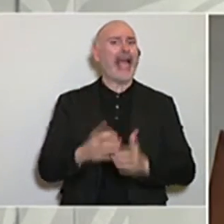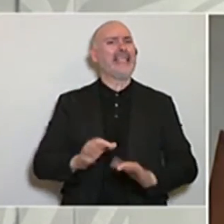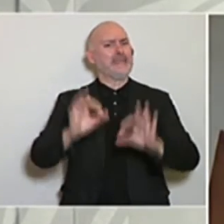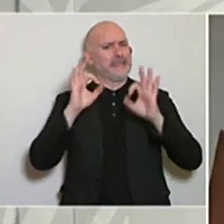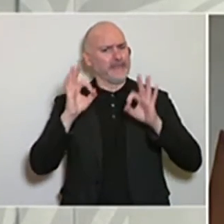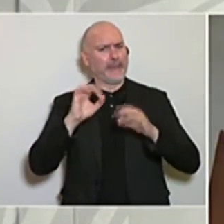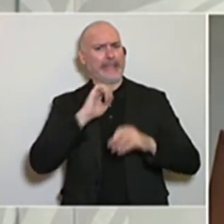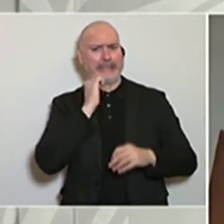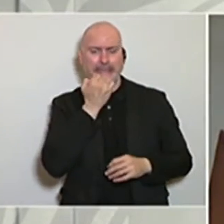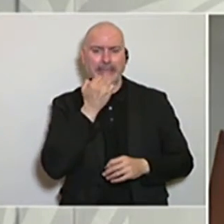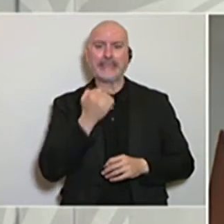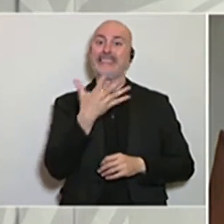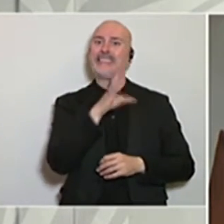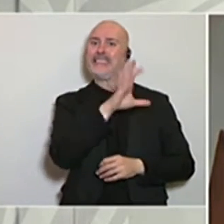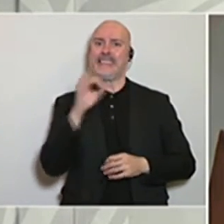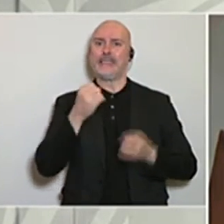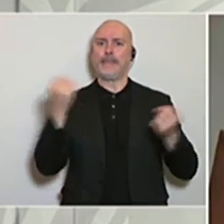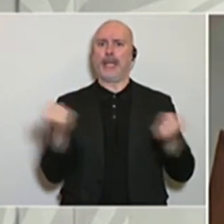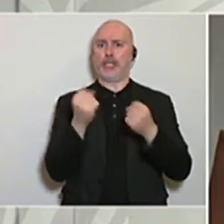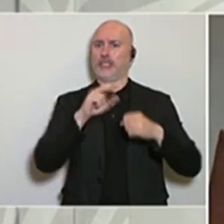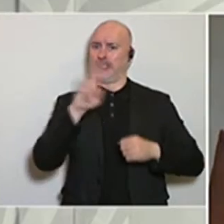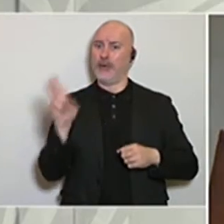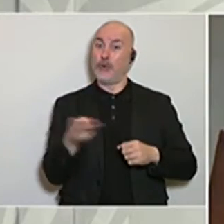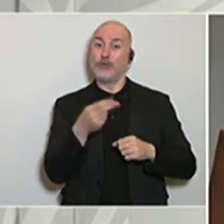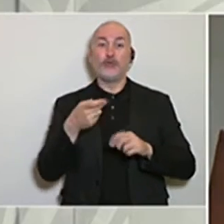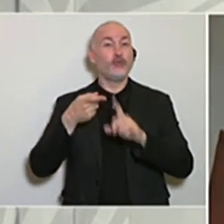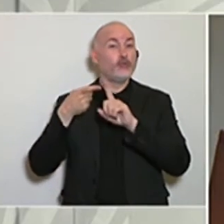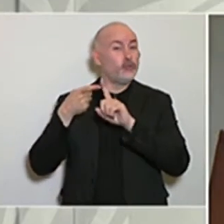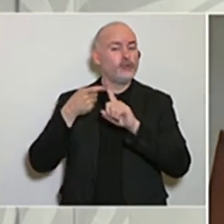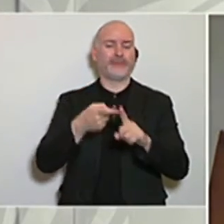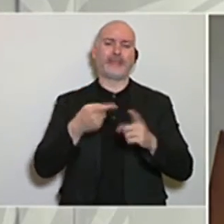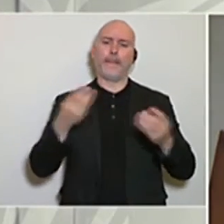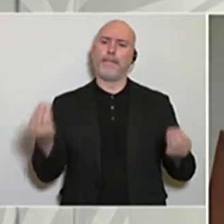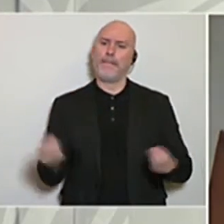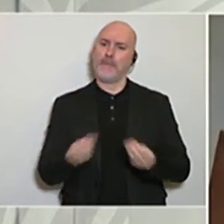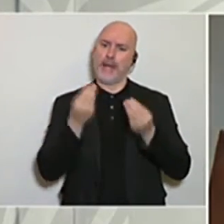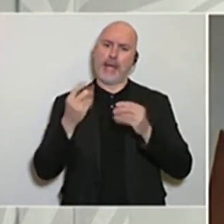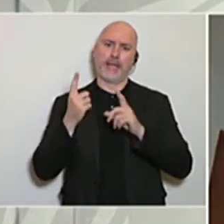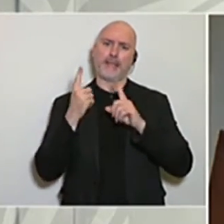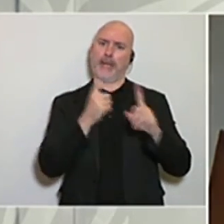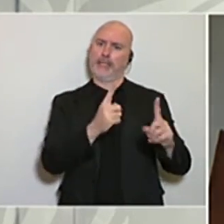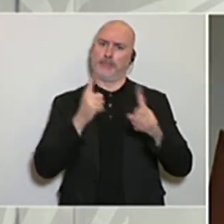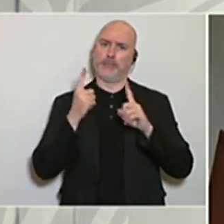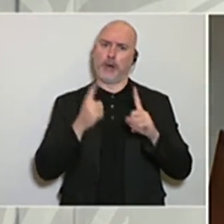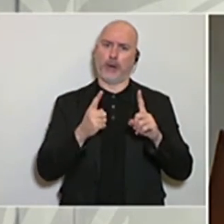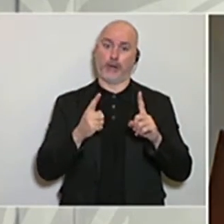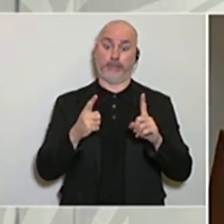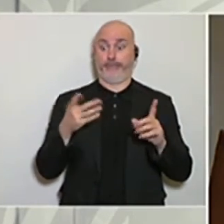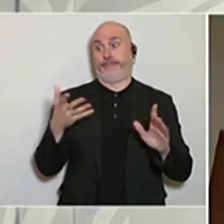específicament 500 milions d'euros per millorar el transport després